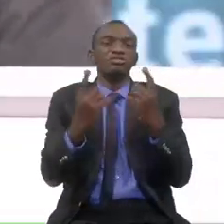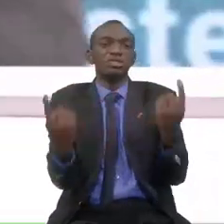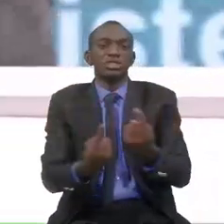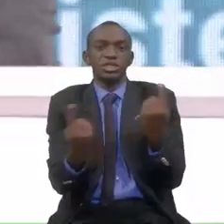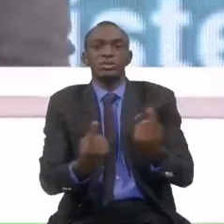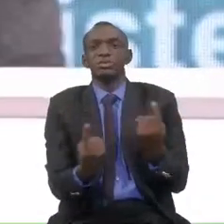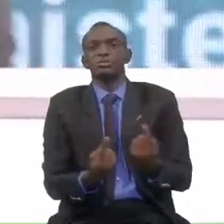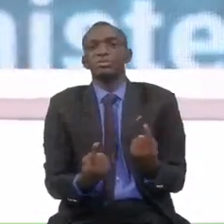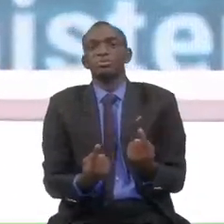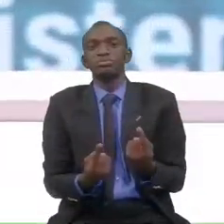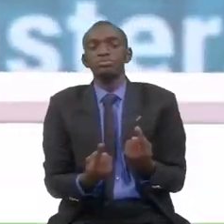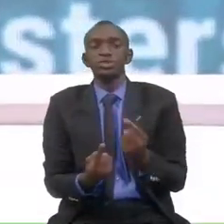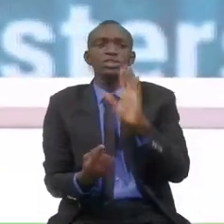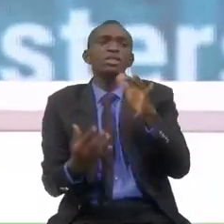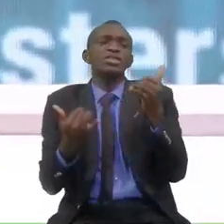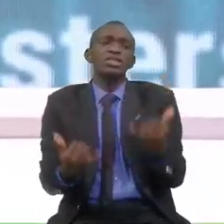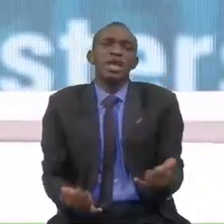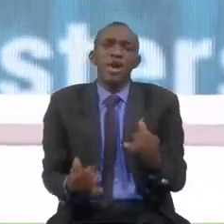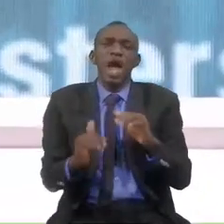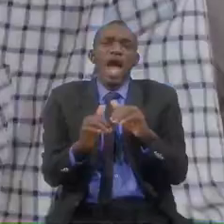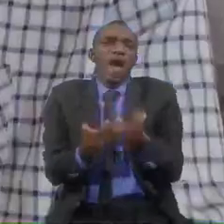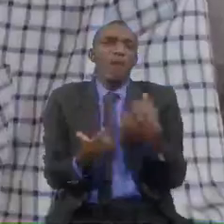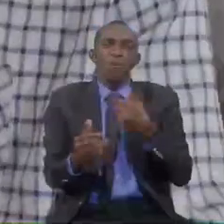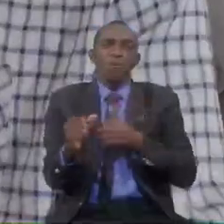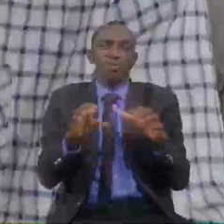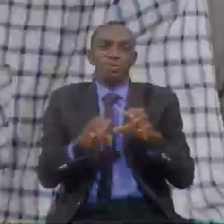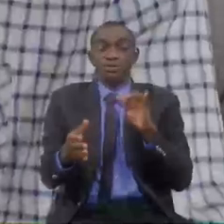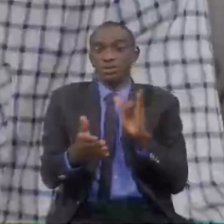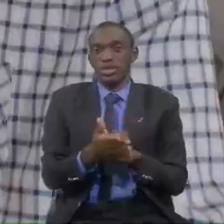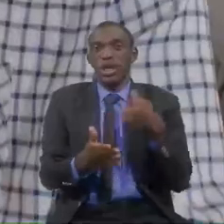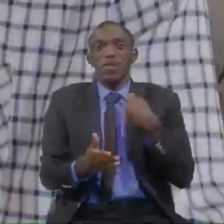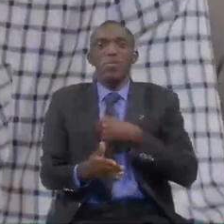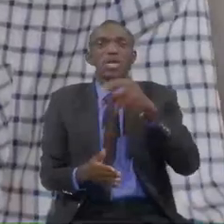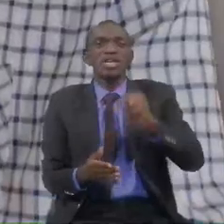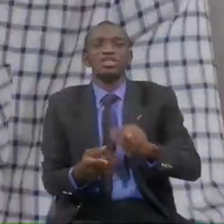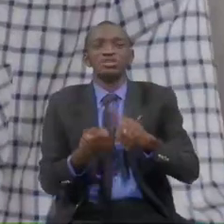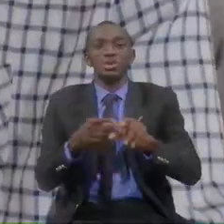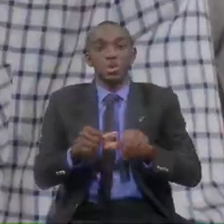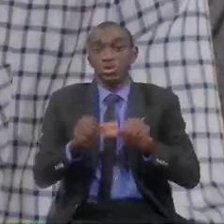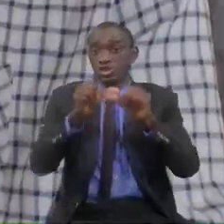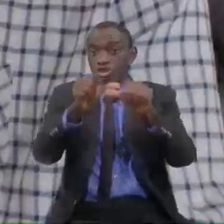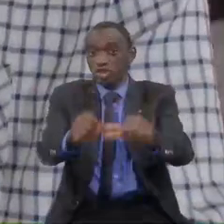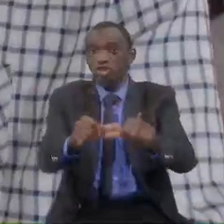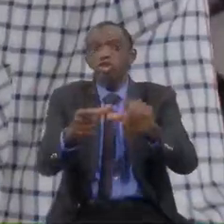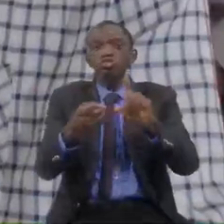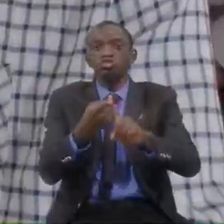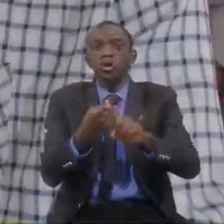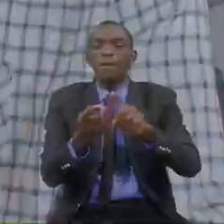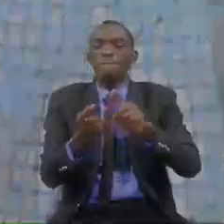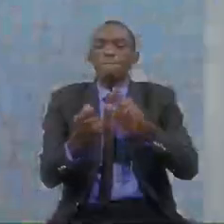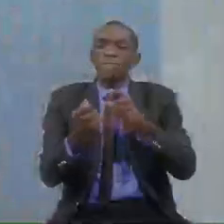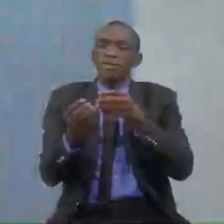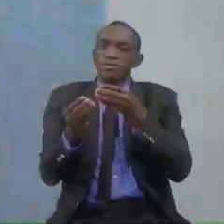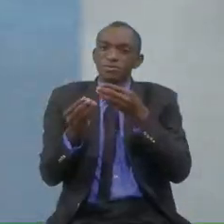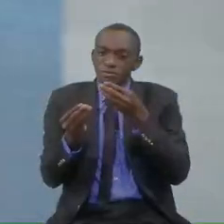péché. Maintenant, comment faisons-le? Nous devons continuer